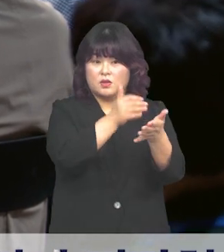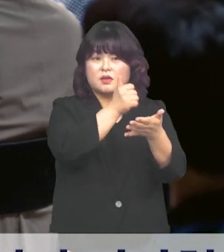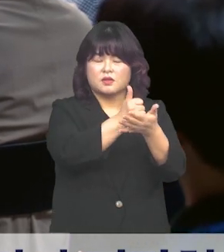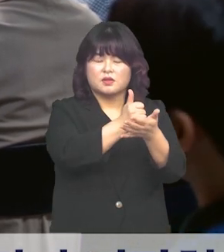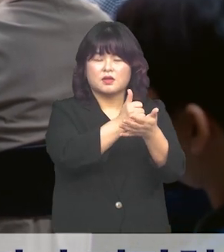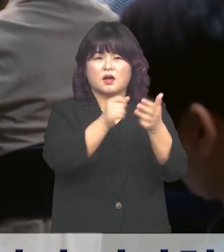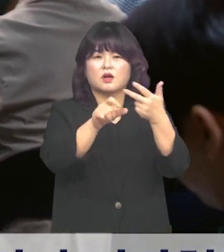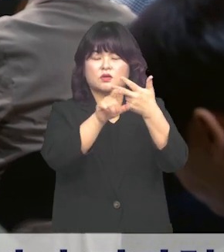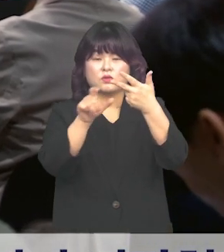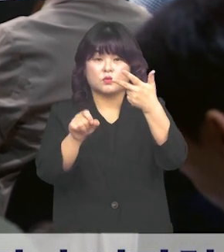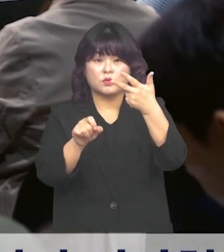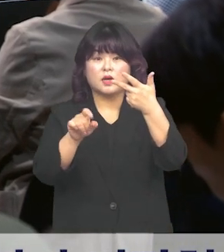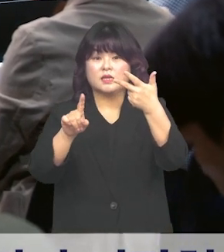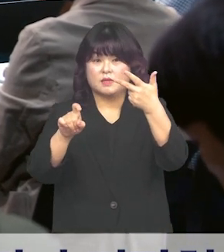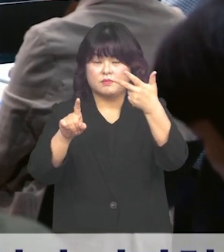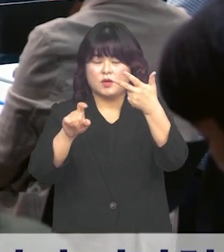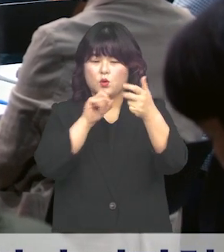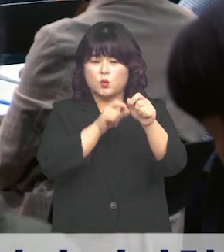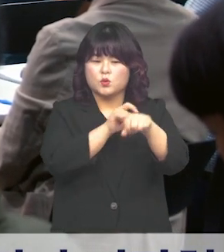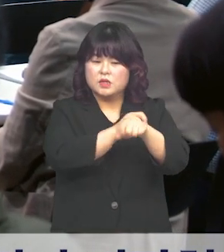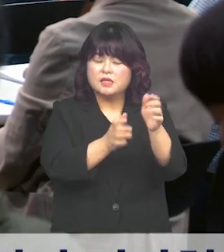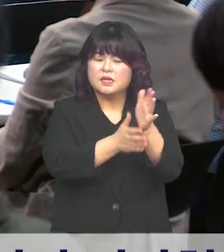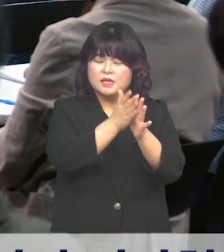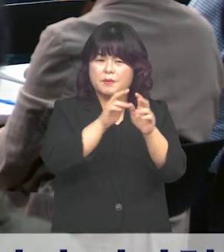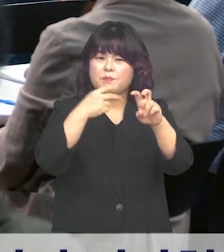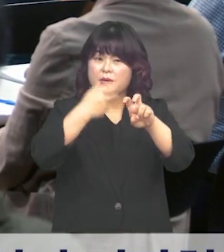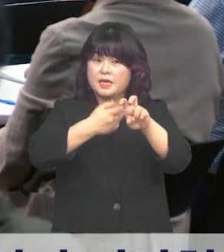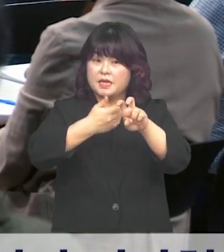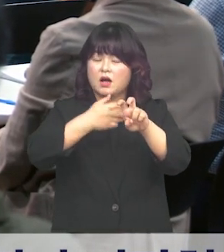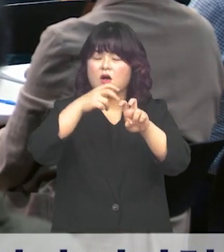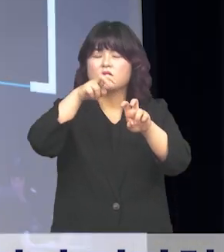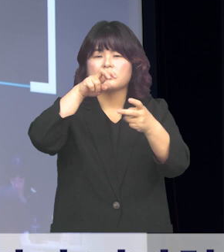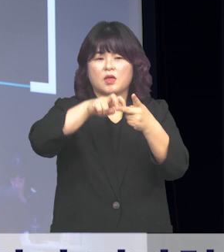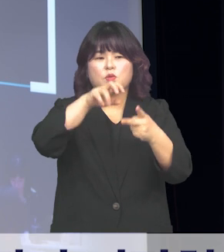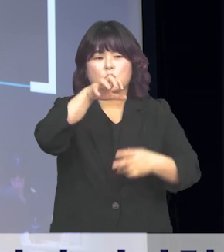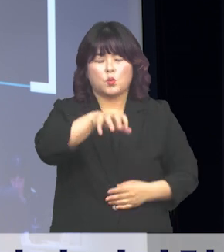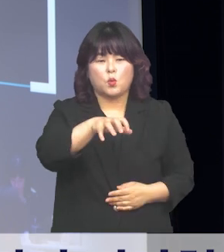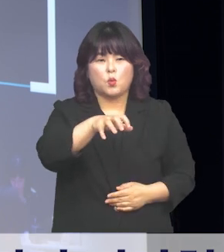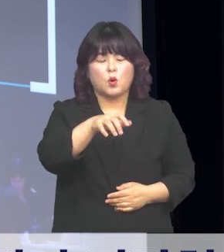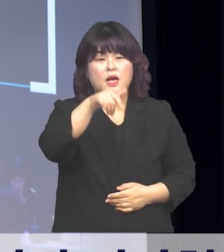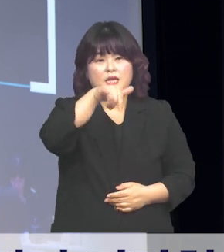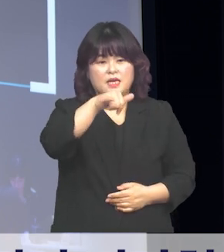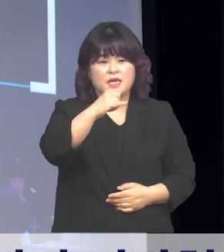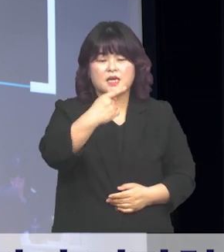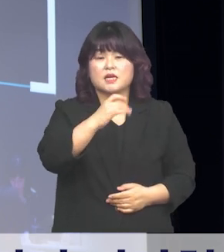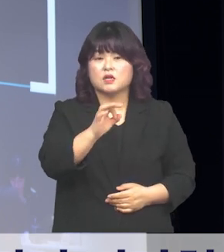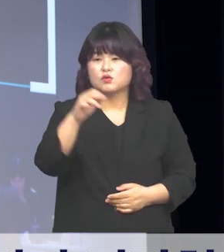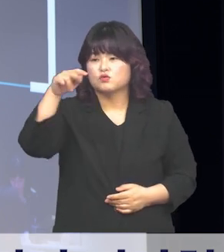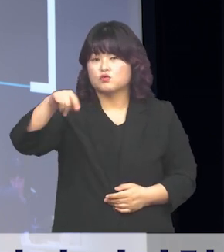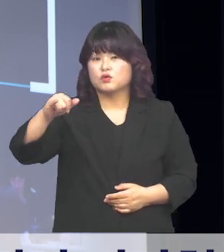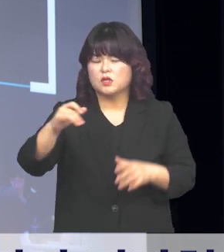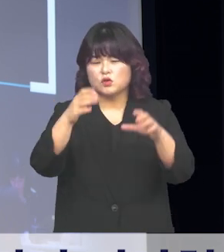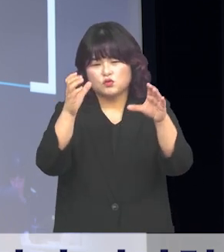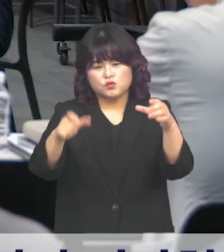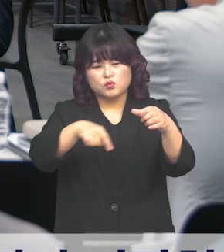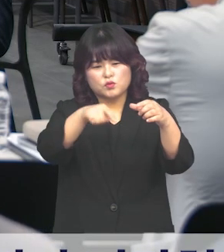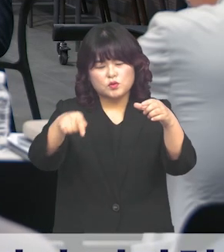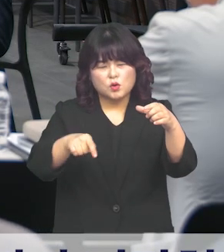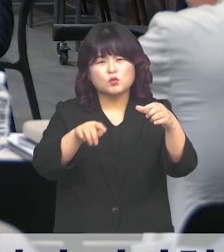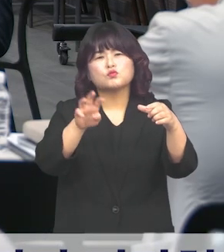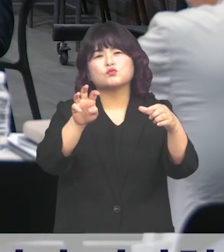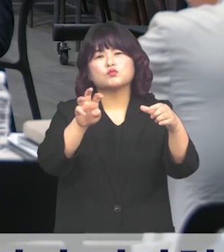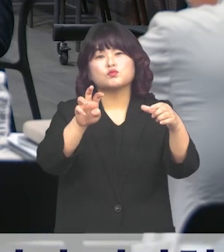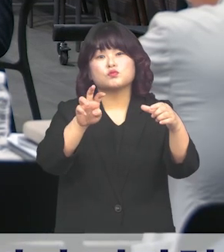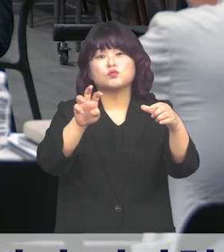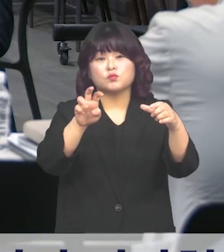이상일 용인특례시장은 지난 11일 용인특례시 미디어센터에서 기흥구와 수지구의 지역 내 20개 중학교